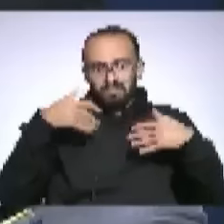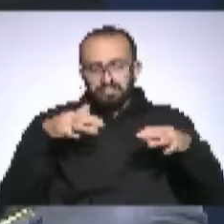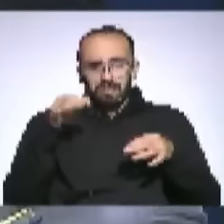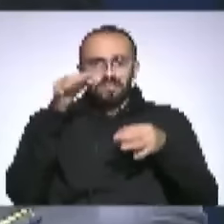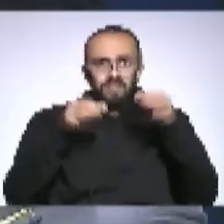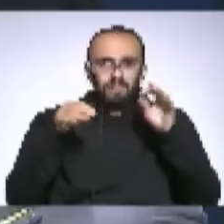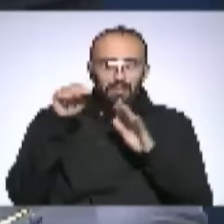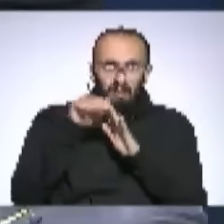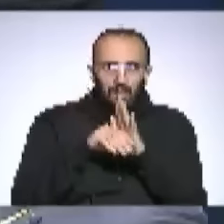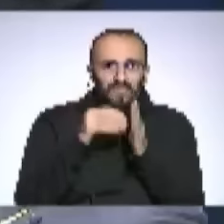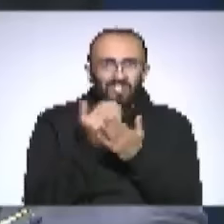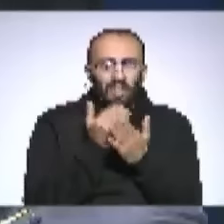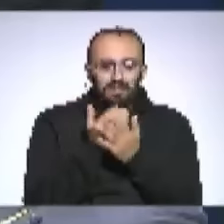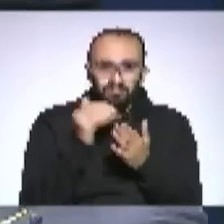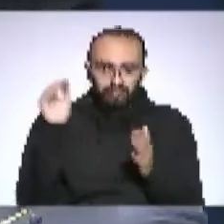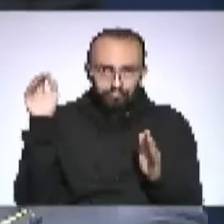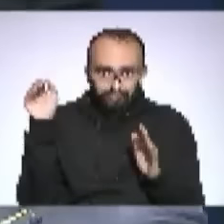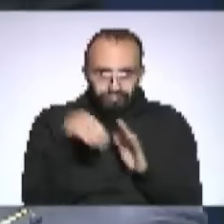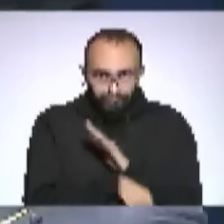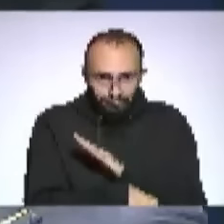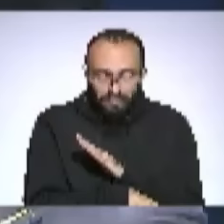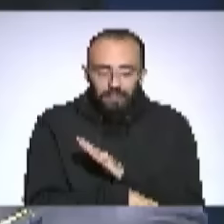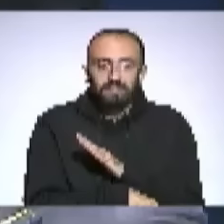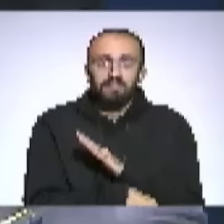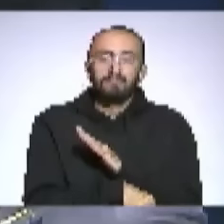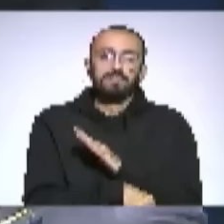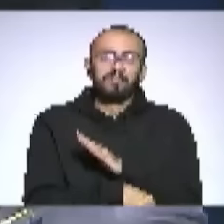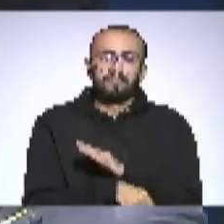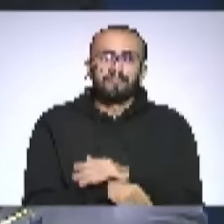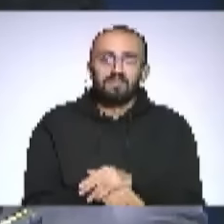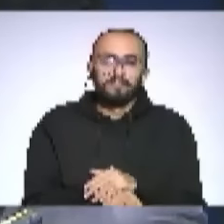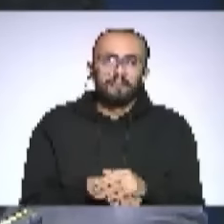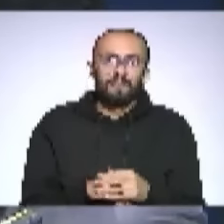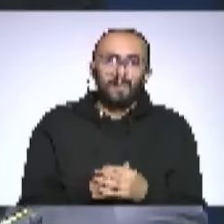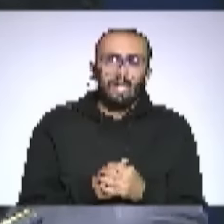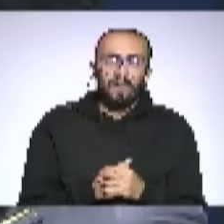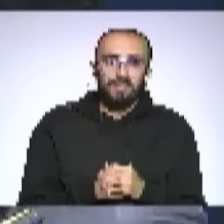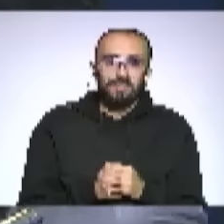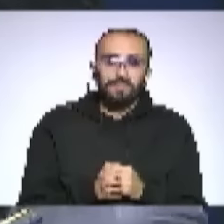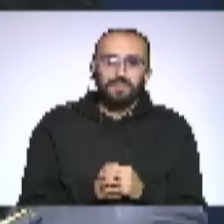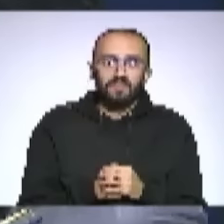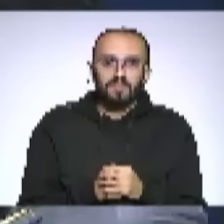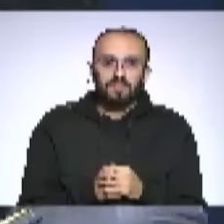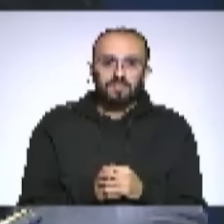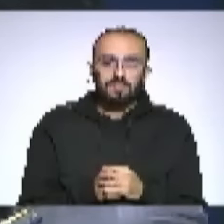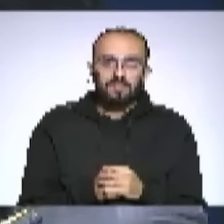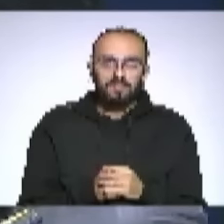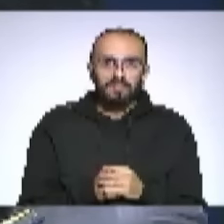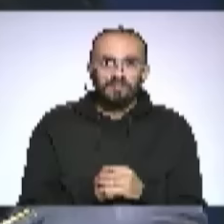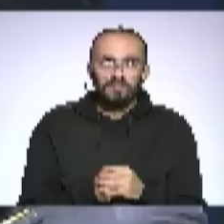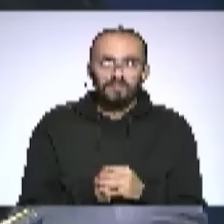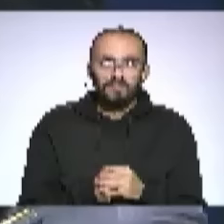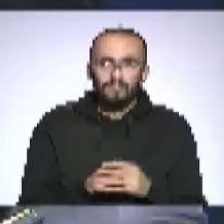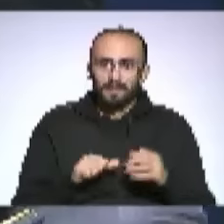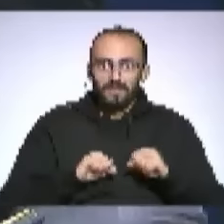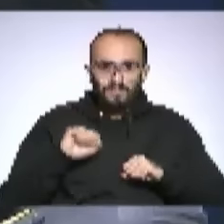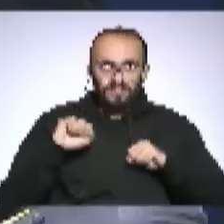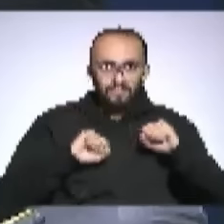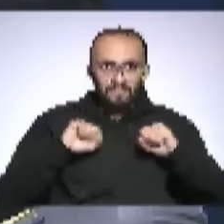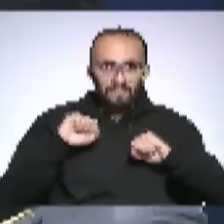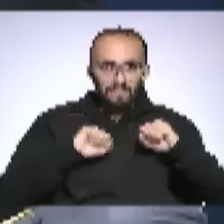الاقتصاديه على مستوى العالم وبالاكثر طبعا تاثيراتها علينا فصل الاسباب كثيره جدا فخاما